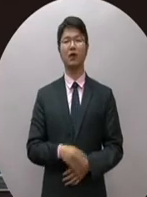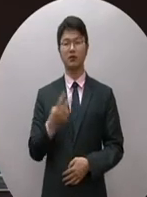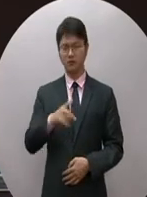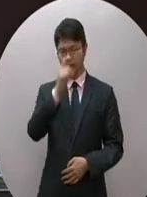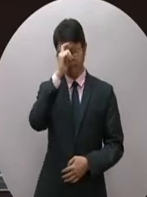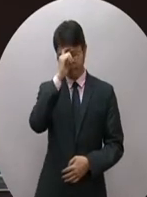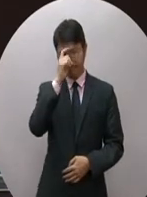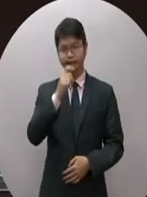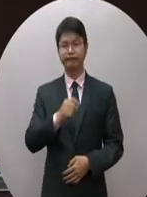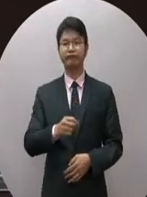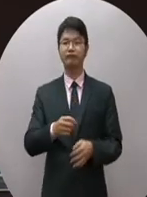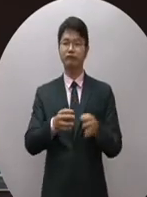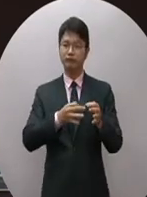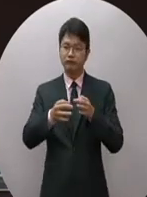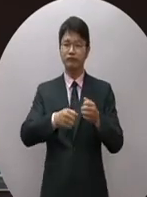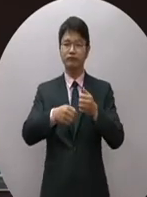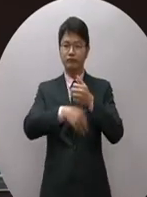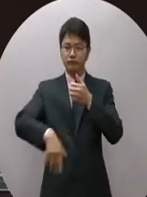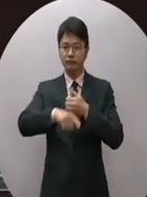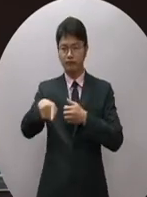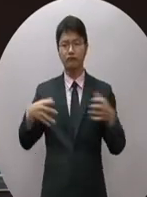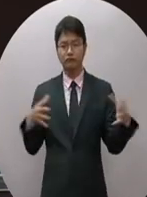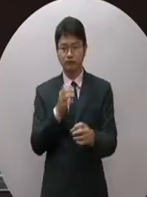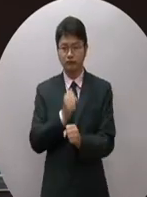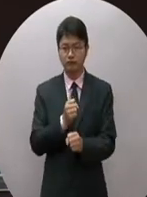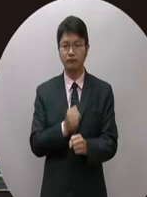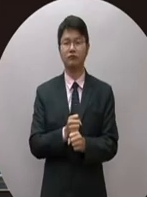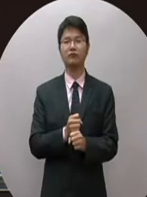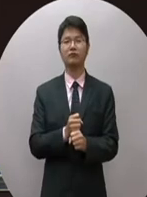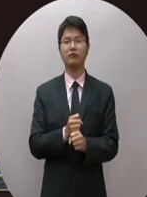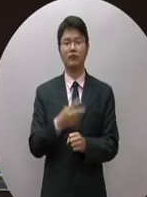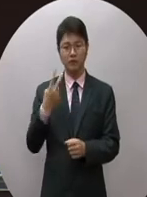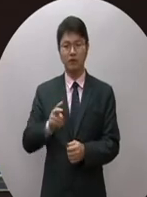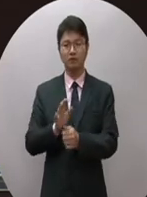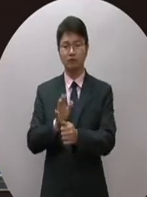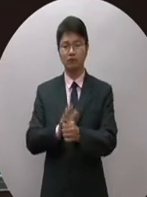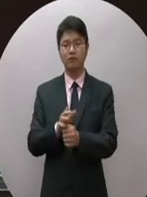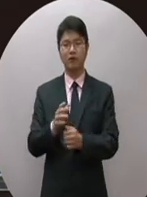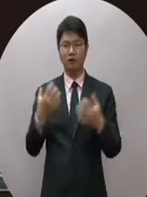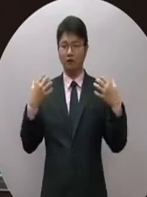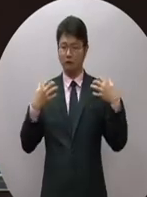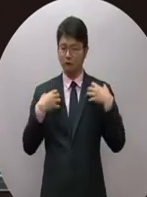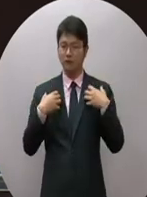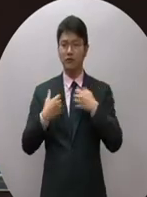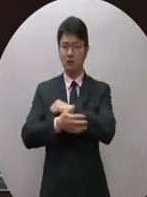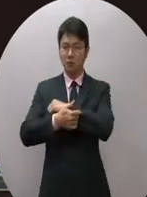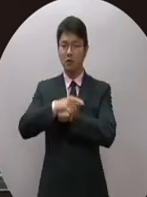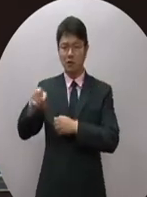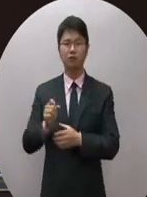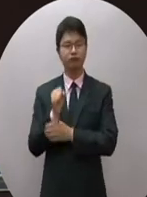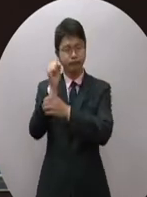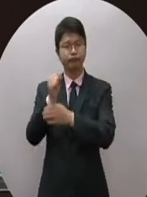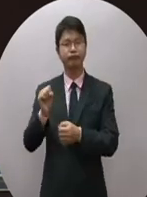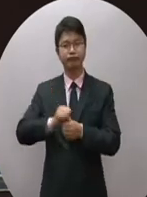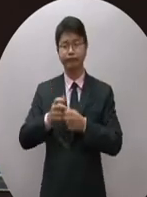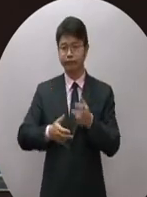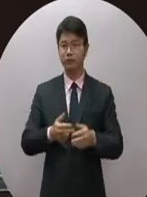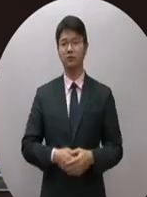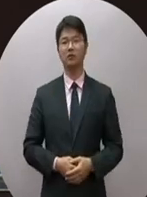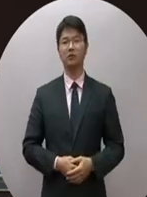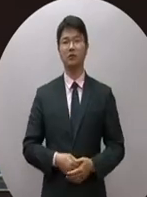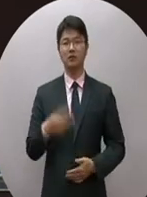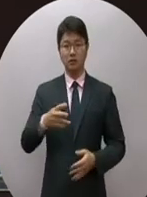作，希望国人给执勤的同仁加油。要如何拼经济是大家最最重